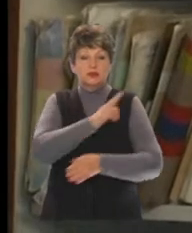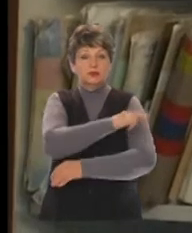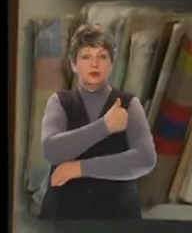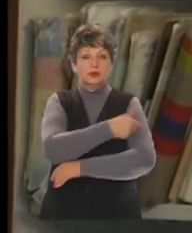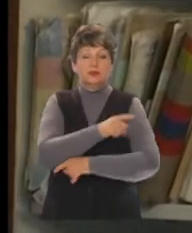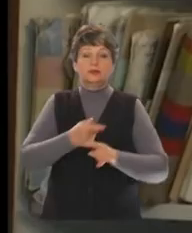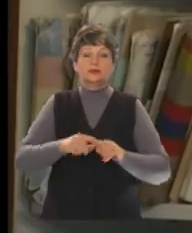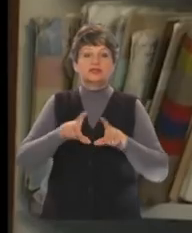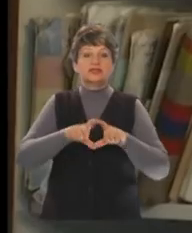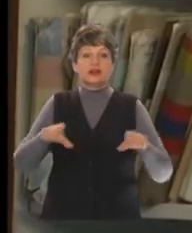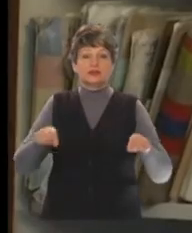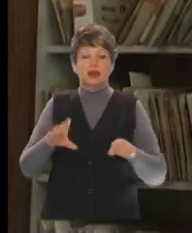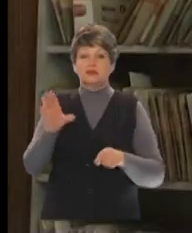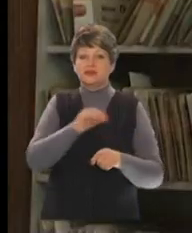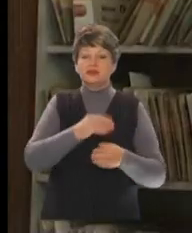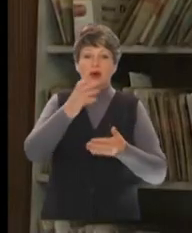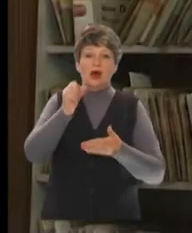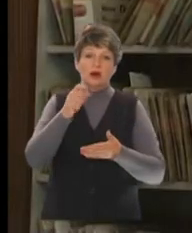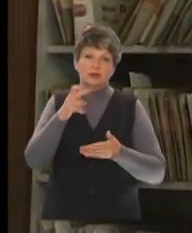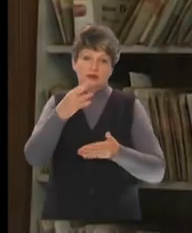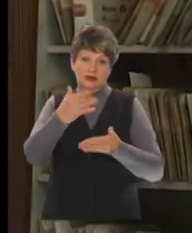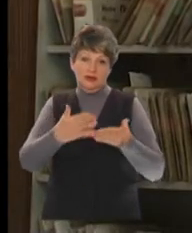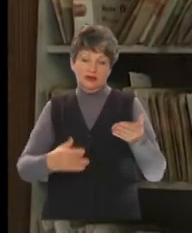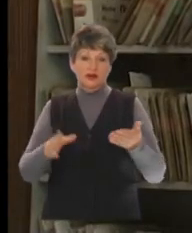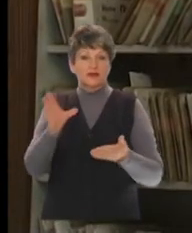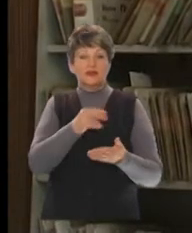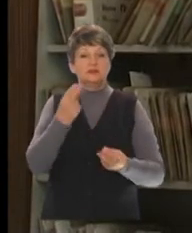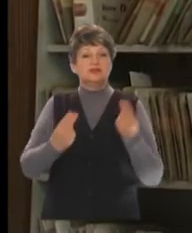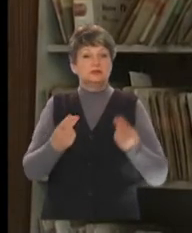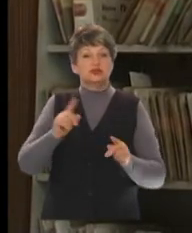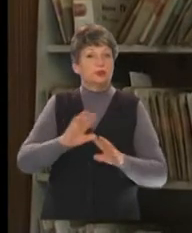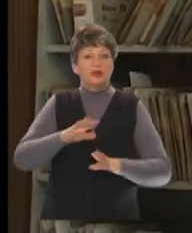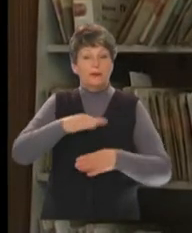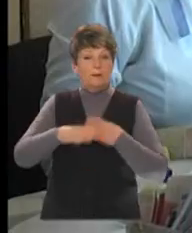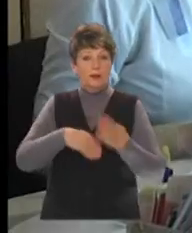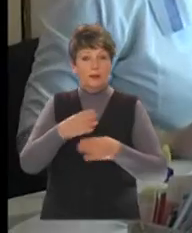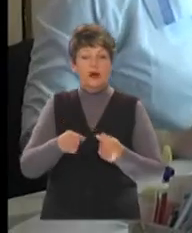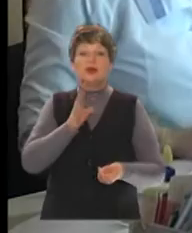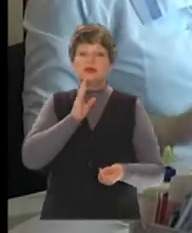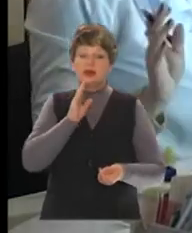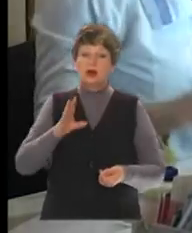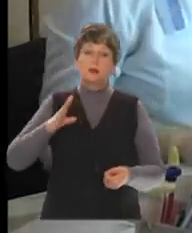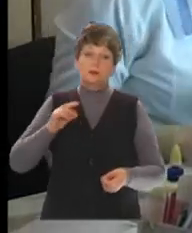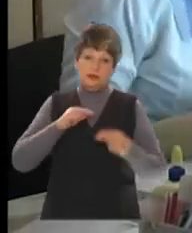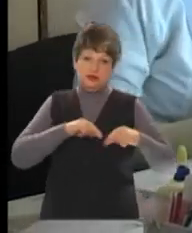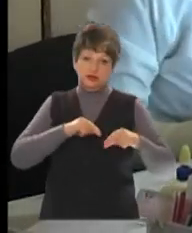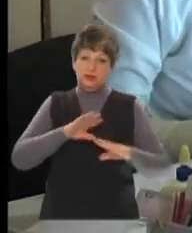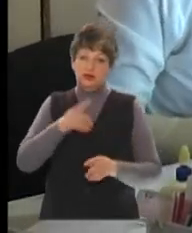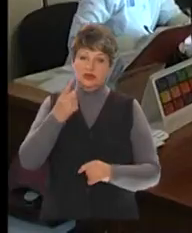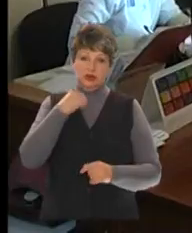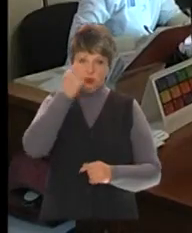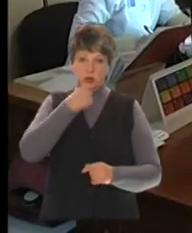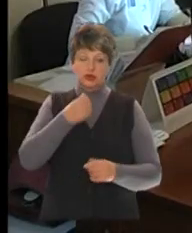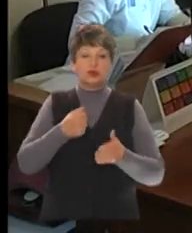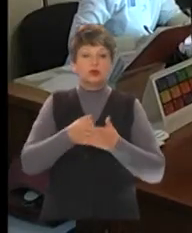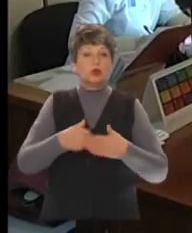поліклініки стележі з картками пацієнтів, усе за алфавітом, позначене різними кольорами, щоб не плутати. Оксана Лосенко тут працює не один рік. Хоч